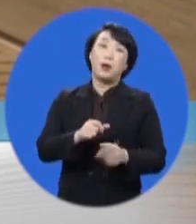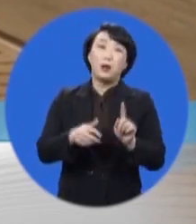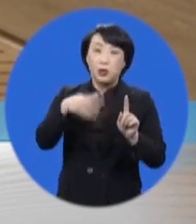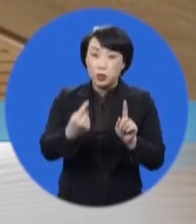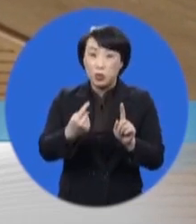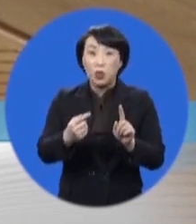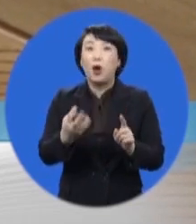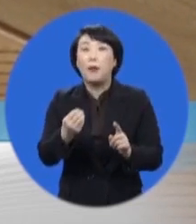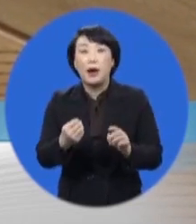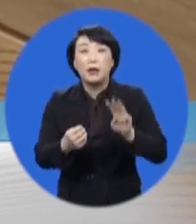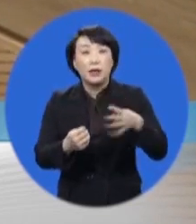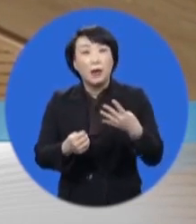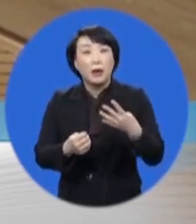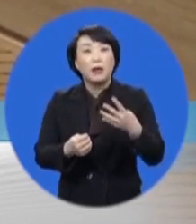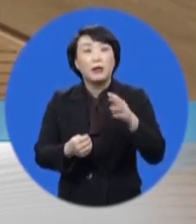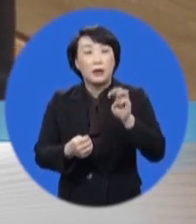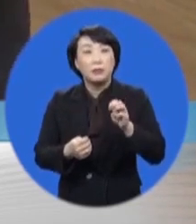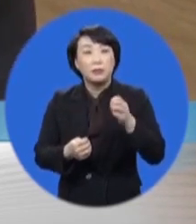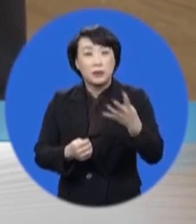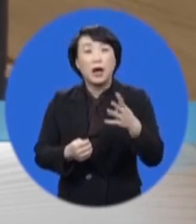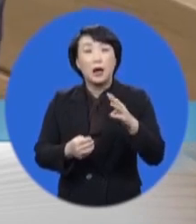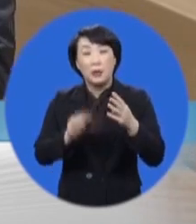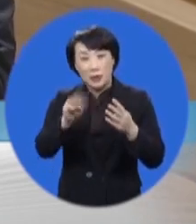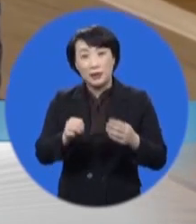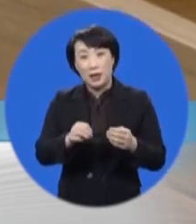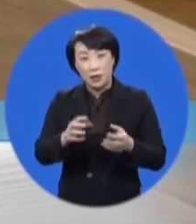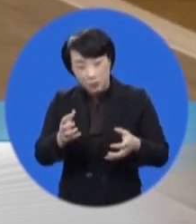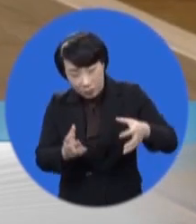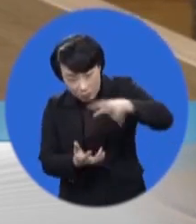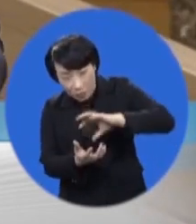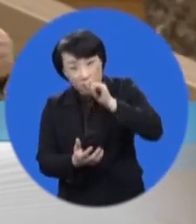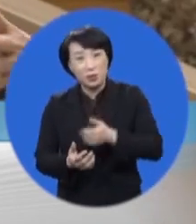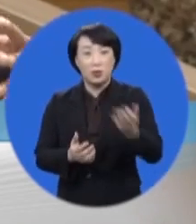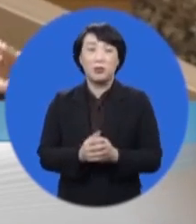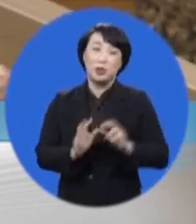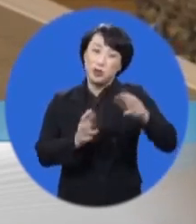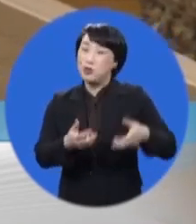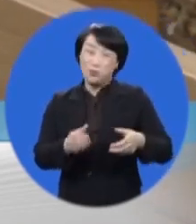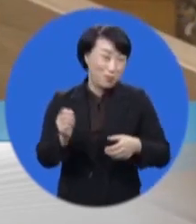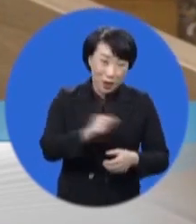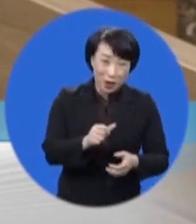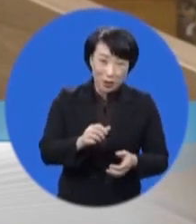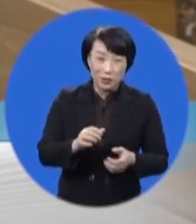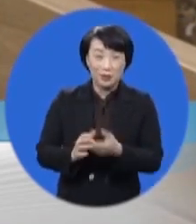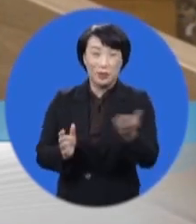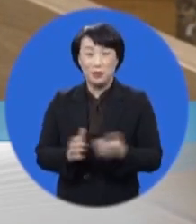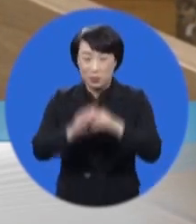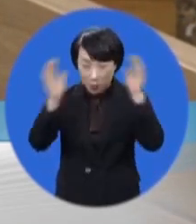1초에 440 몇 메타를 가는데 엄청나게 빨리 돌아갑니다. 이런 지구의 모든 법칙